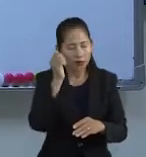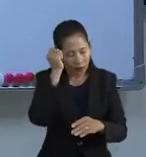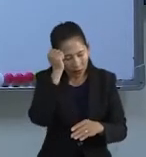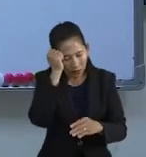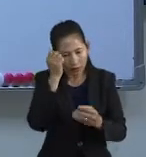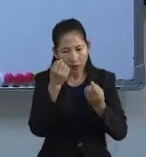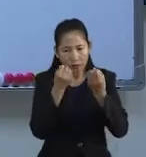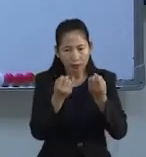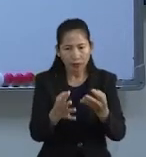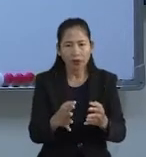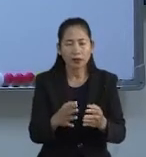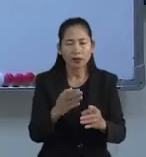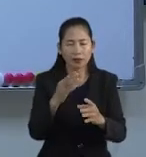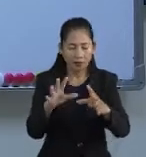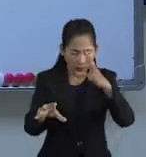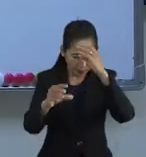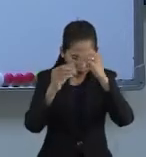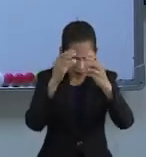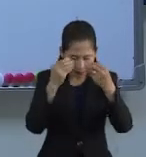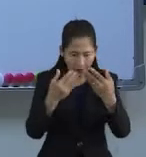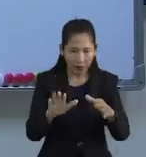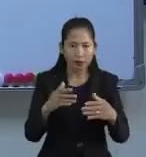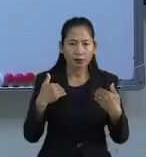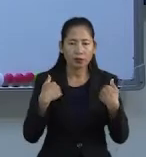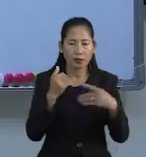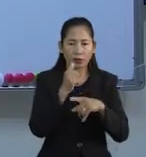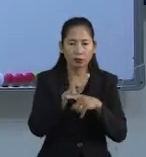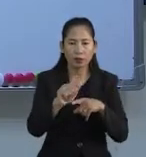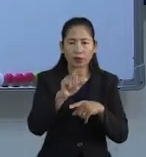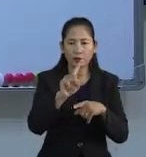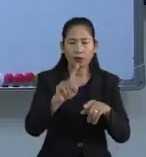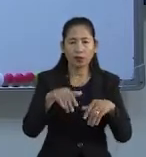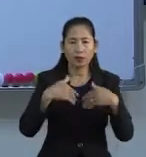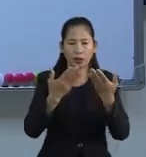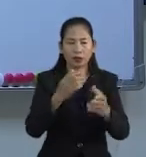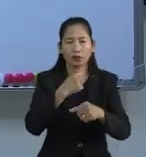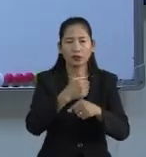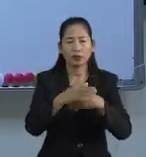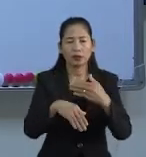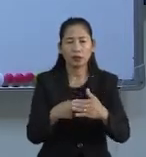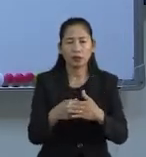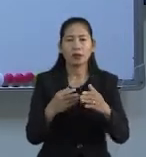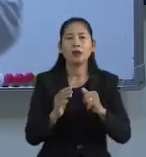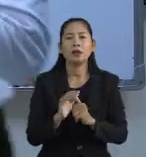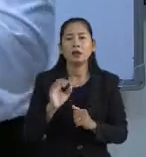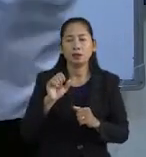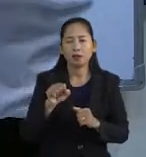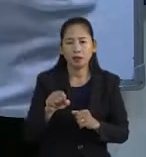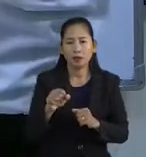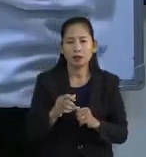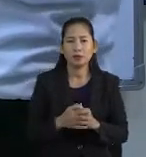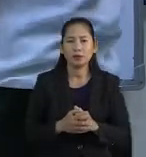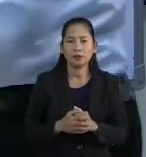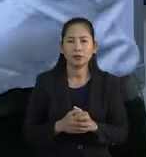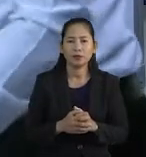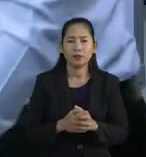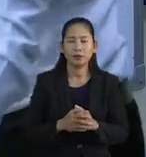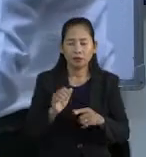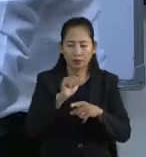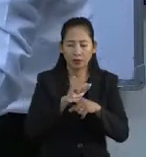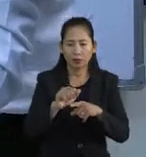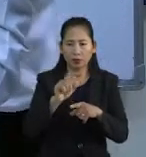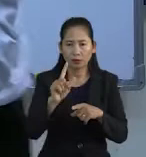đã ban cũng được nát coi việc riêng hay vẫn chẳng được cụ miên làm hạt muối đã con phơi tận ở khnhi nó con nhé và miên